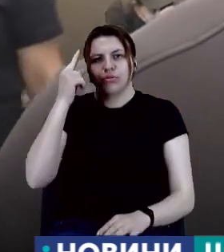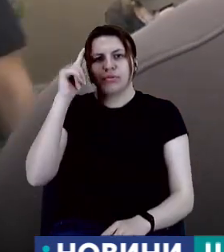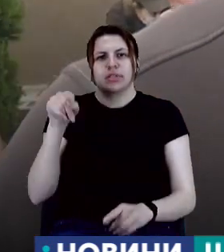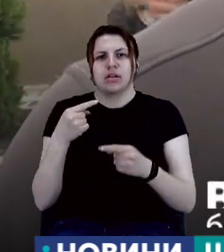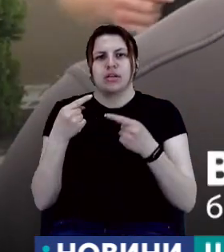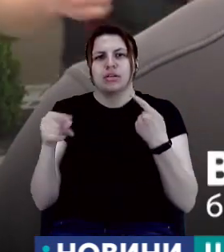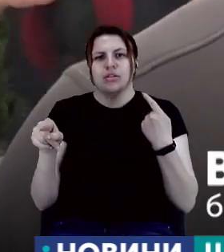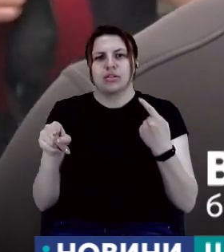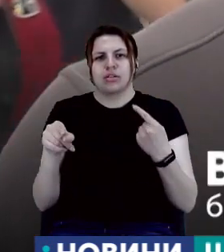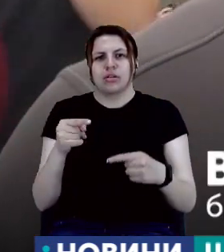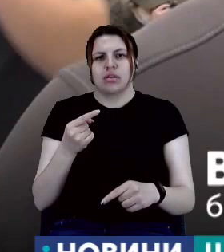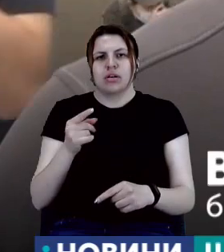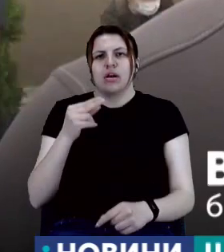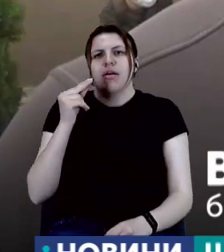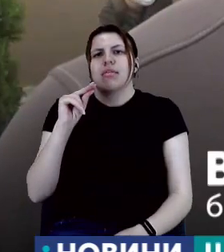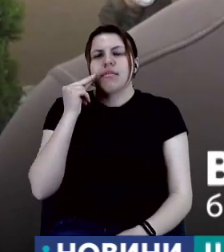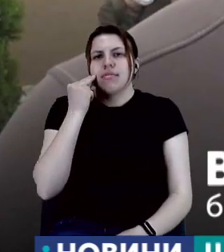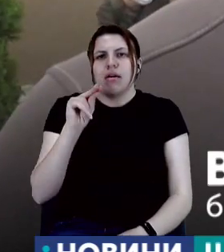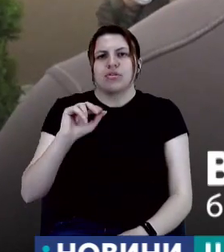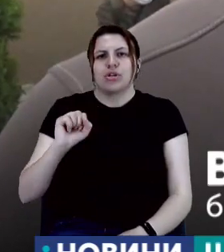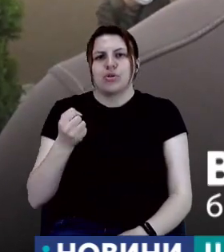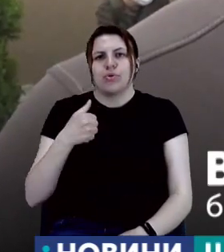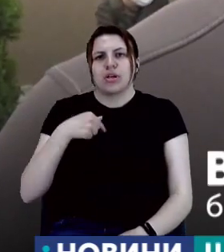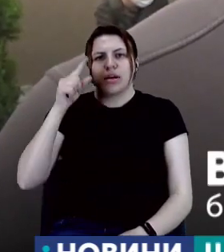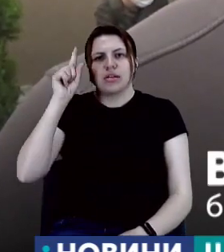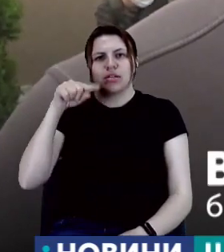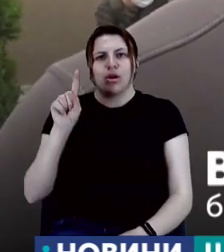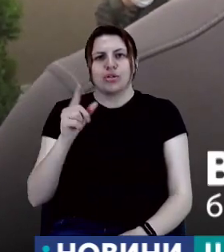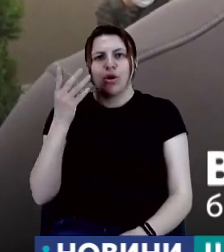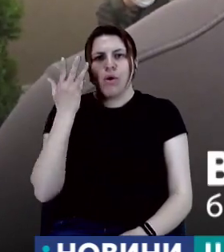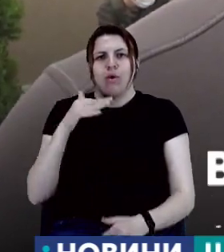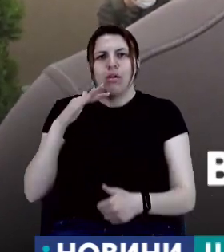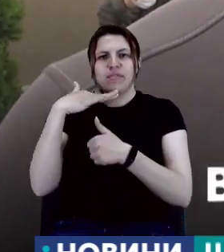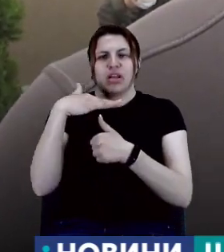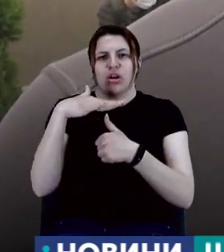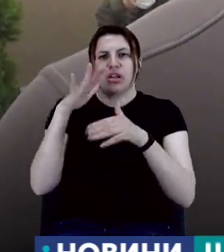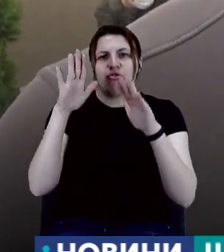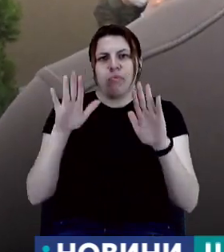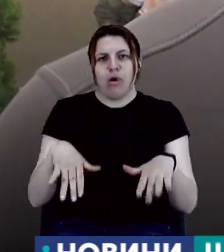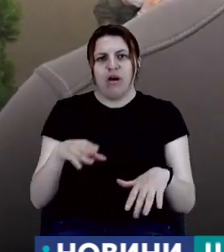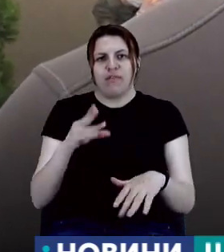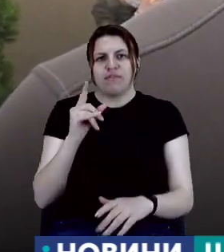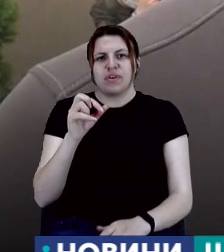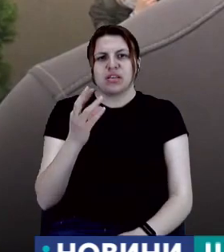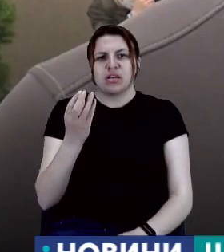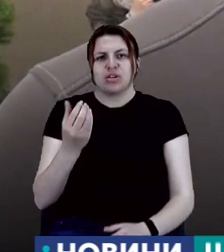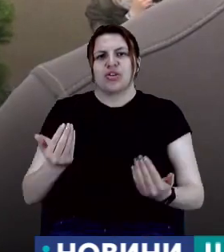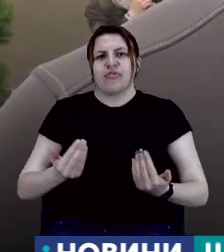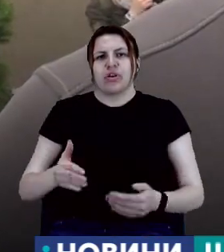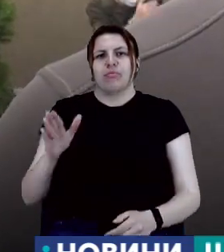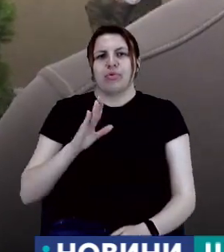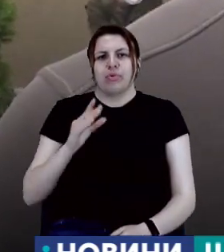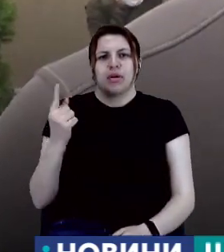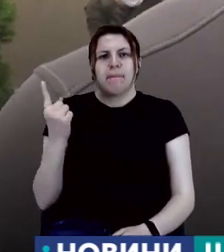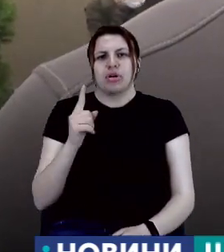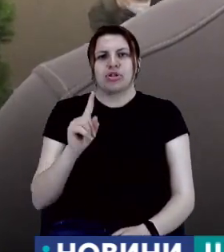його друг. І я знаю, що коли вертоліт впав, Вітя був ще живим. І перше він що